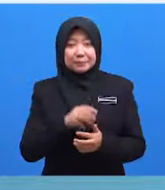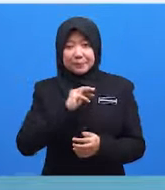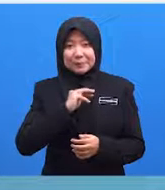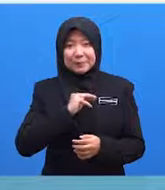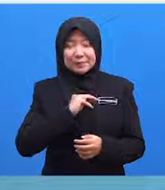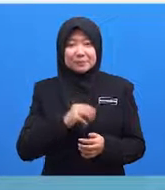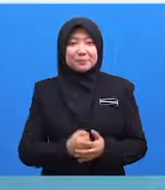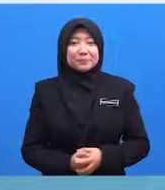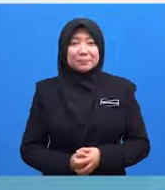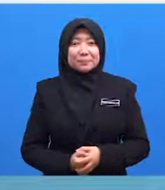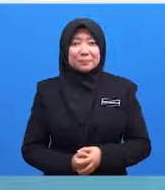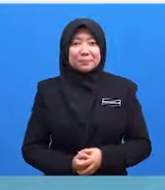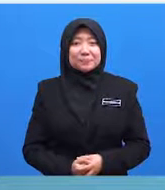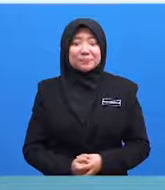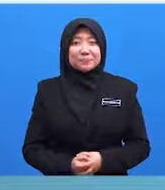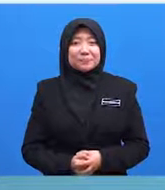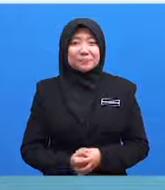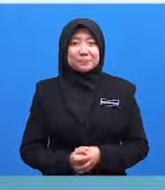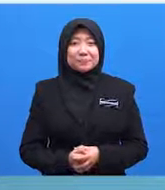masing-masing.